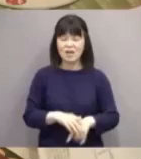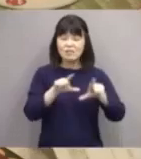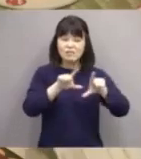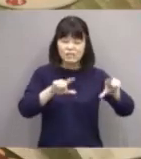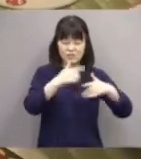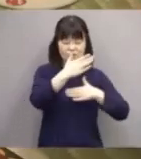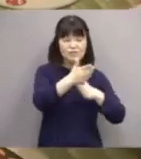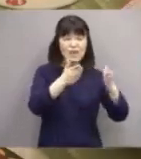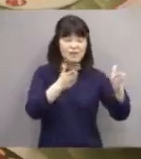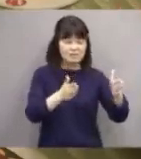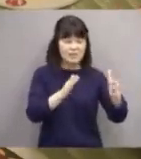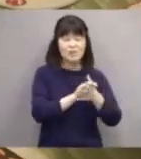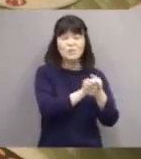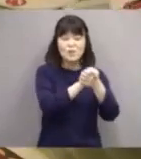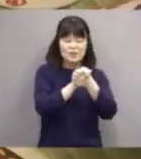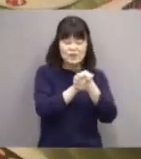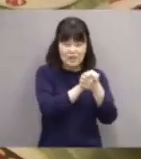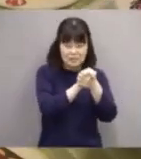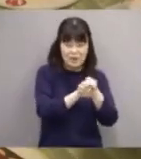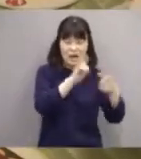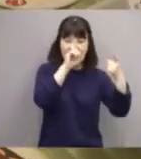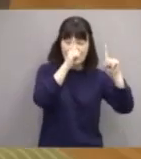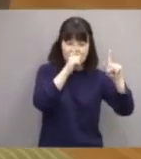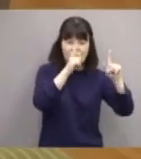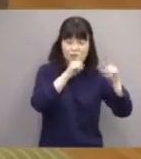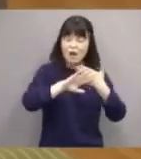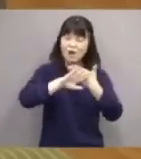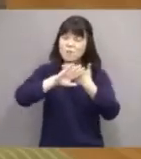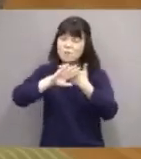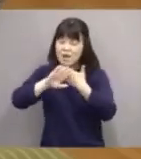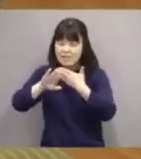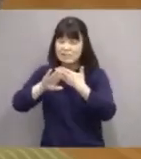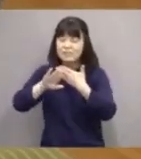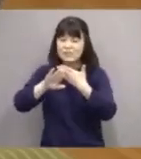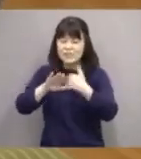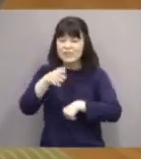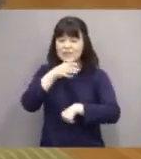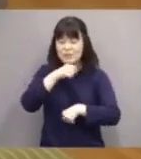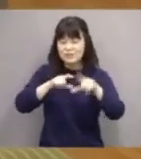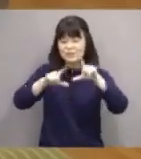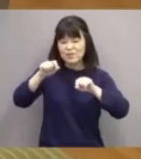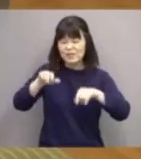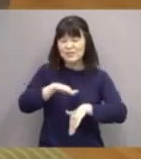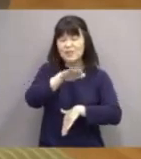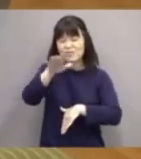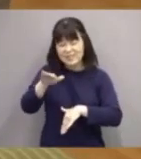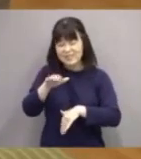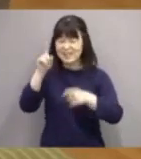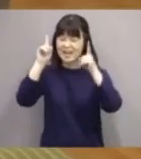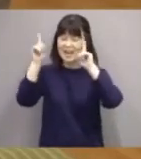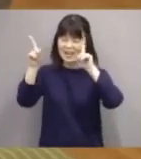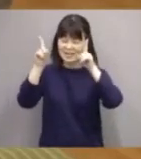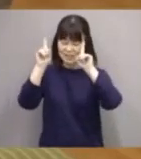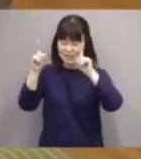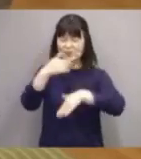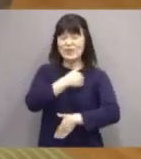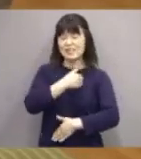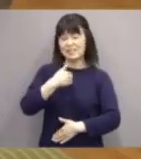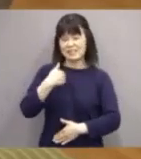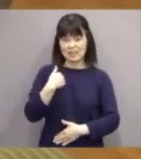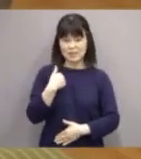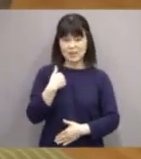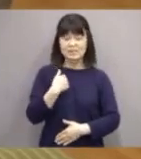あの友達との関わりと違った仲の良さを、育んでるんじゃないかなというふうに思います。は